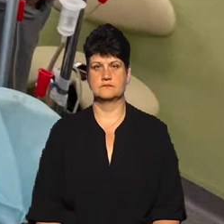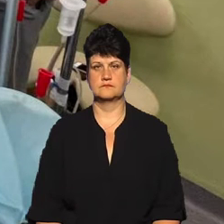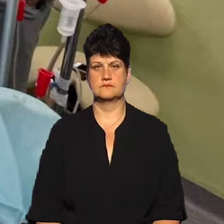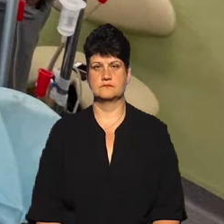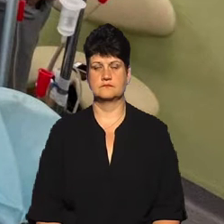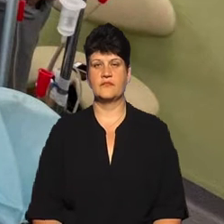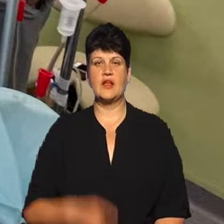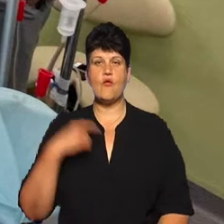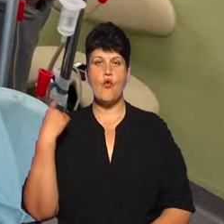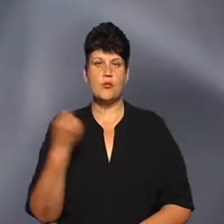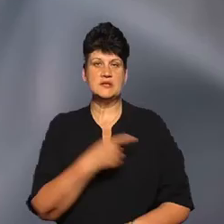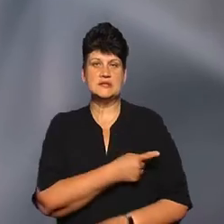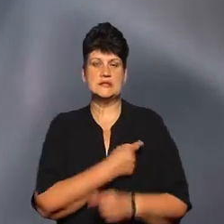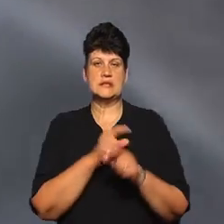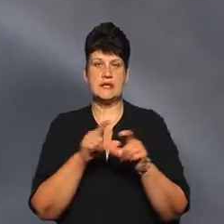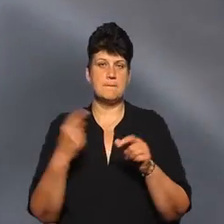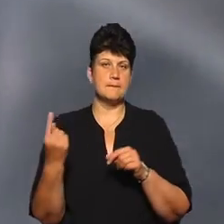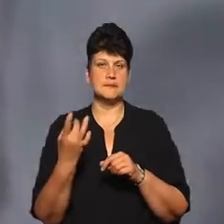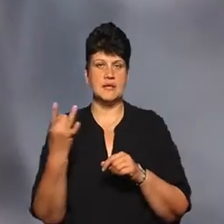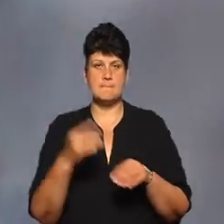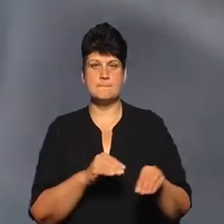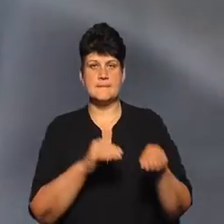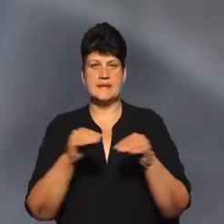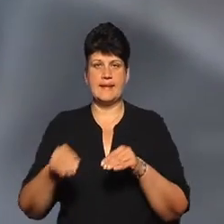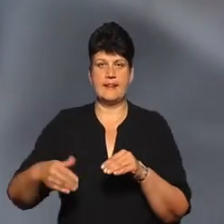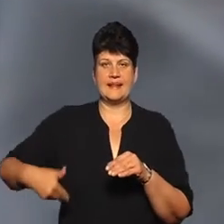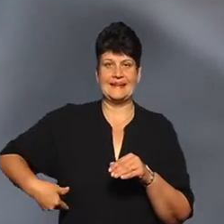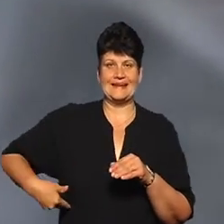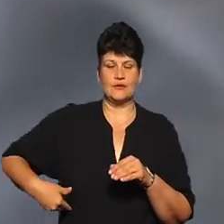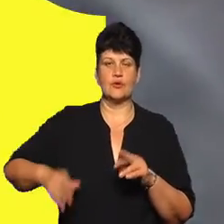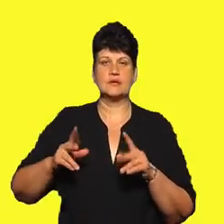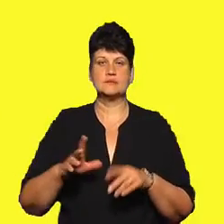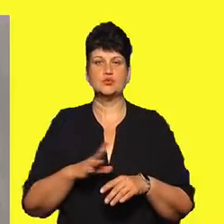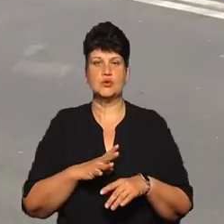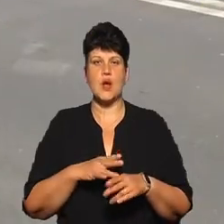обласній клінічній лікарні вперше пересадили нирку. Як пройшла операція?